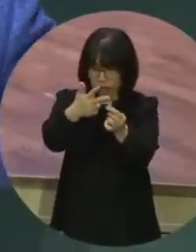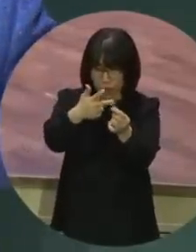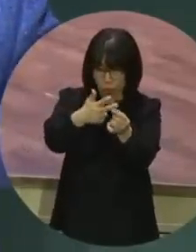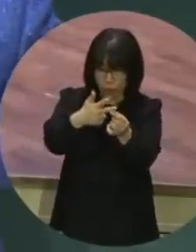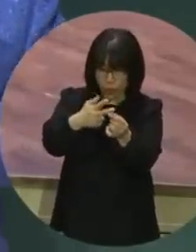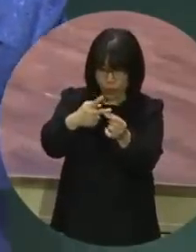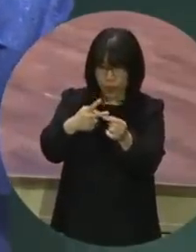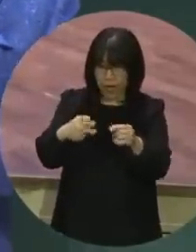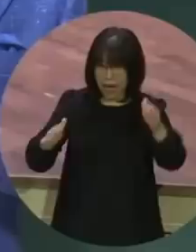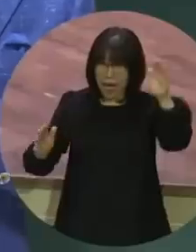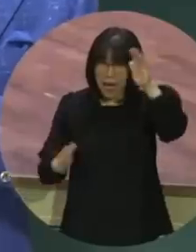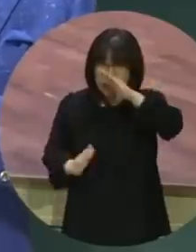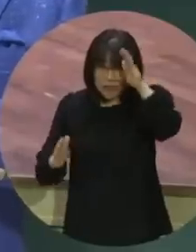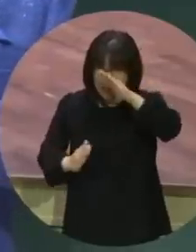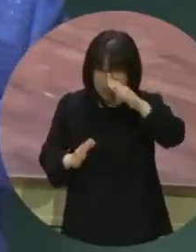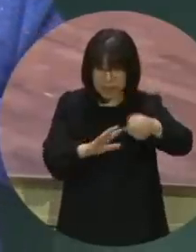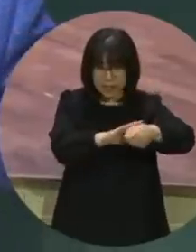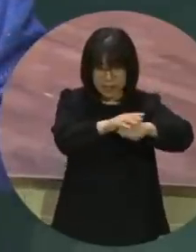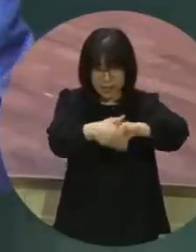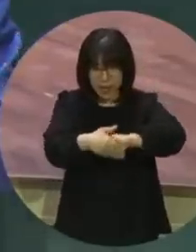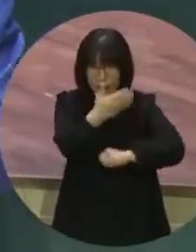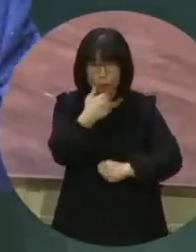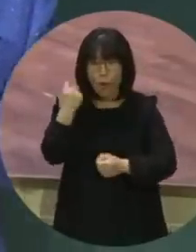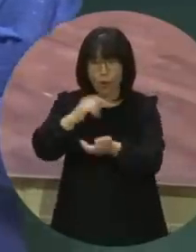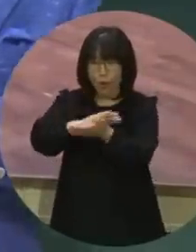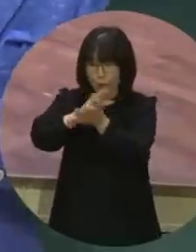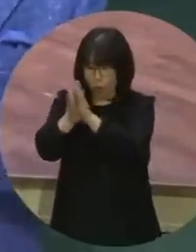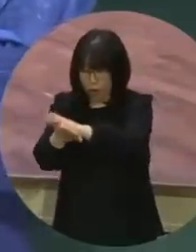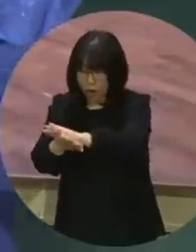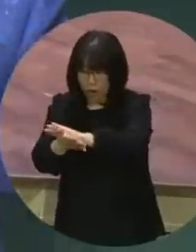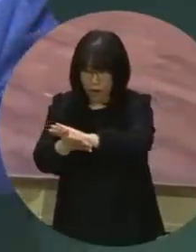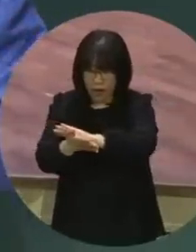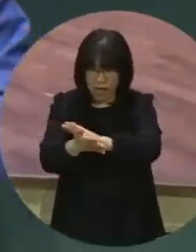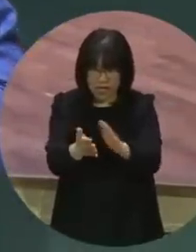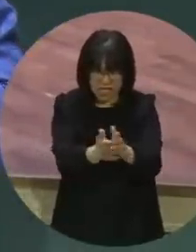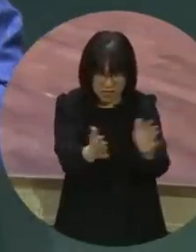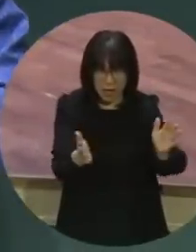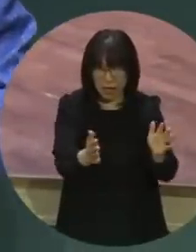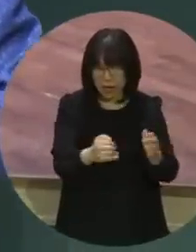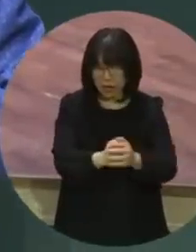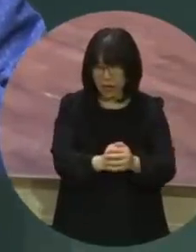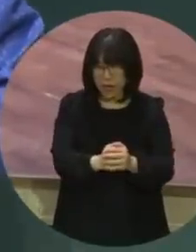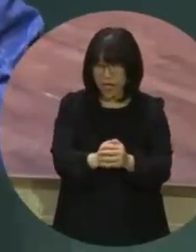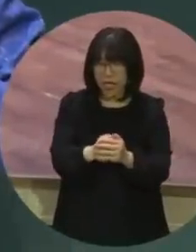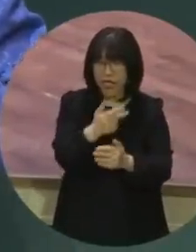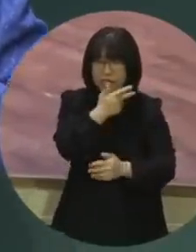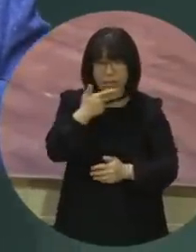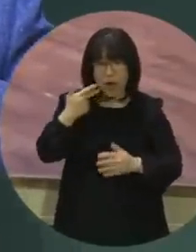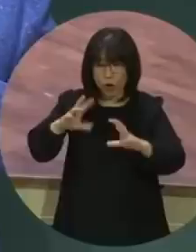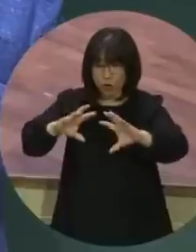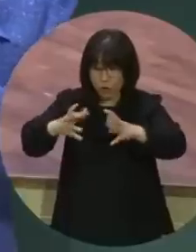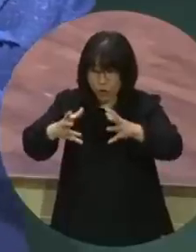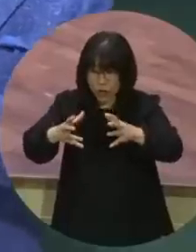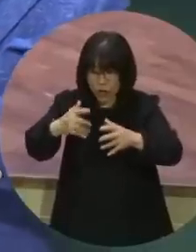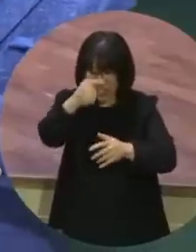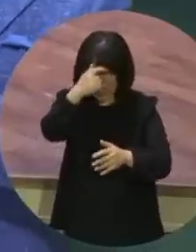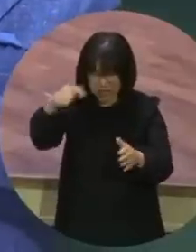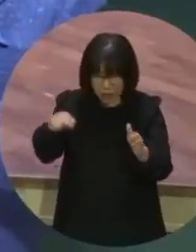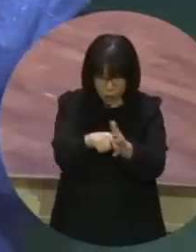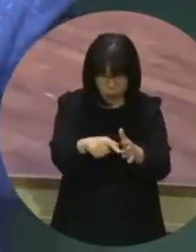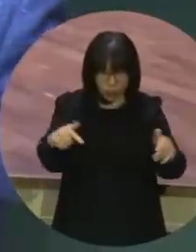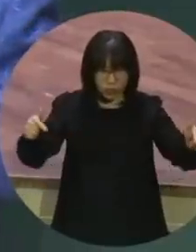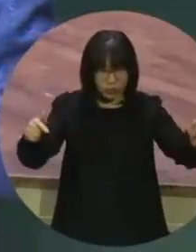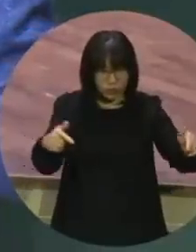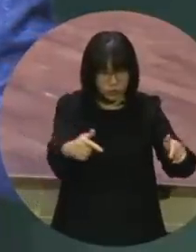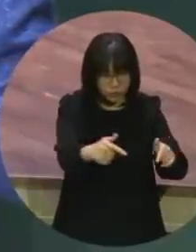대학생들이요, 세계보험을 하자고 시작한 거예요. 영국이 불이 꺼져갈 때. 이 일곱 명이 영국의 불, 기독교 불을 확 살리는 분인데,